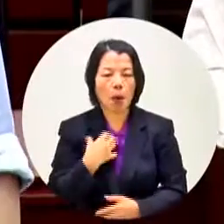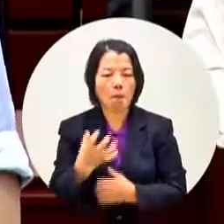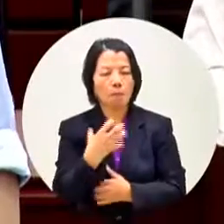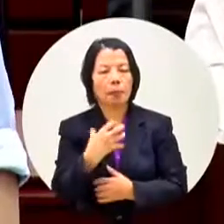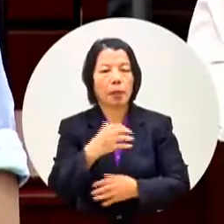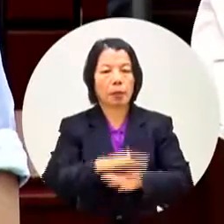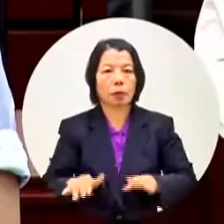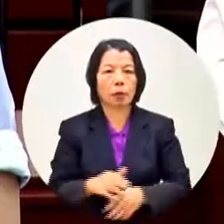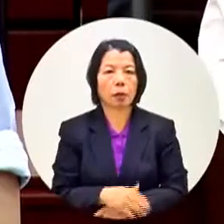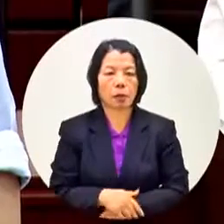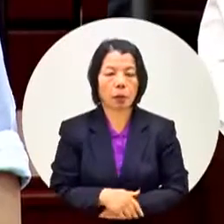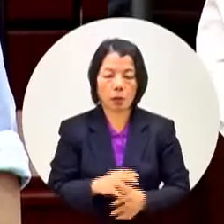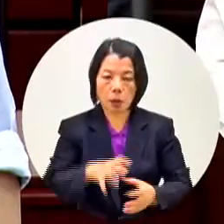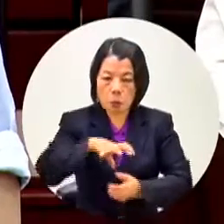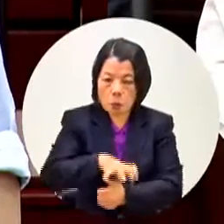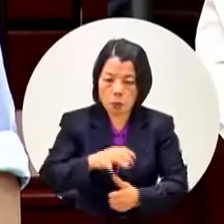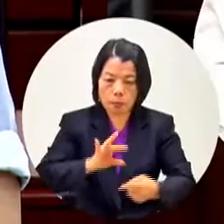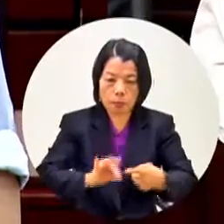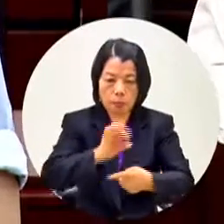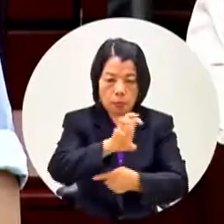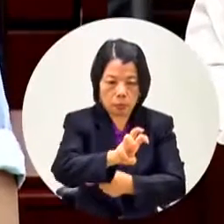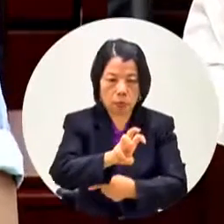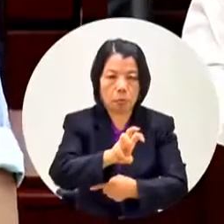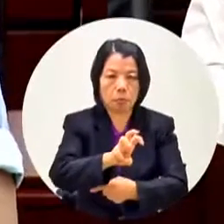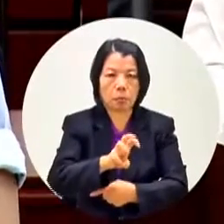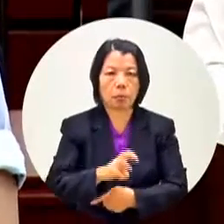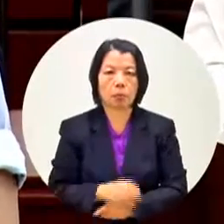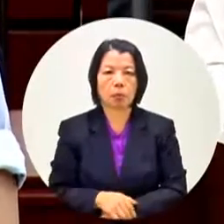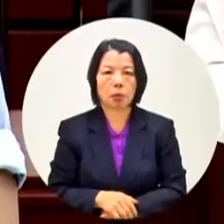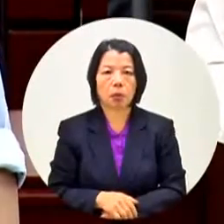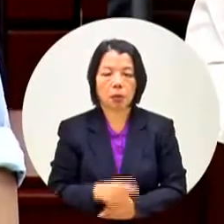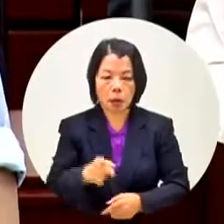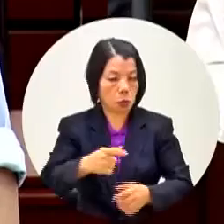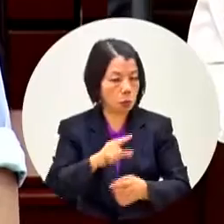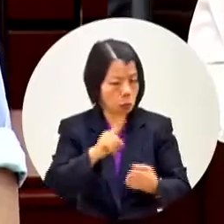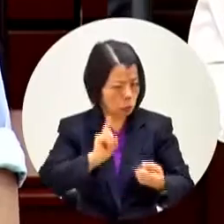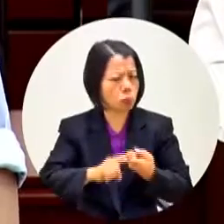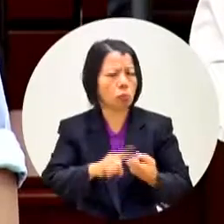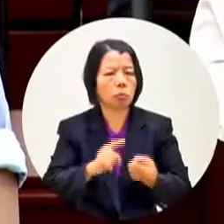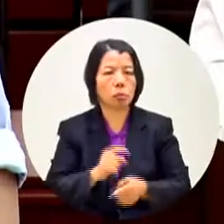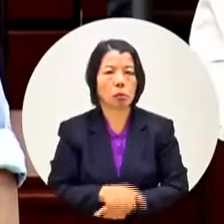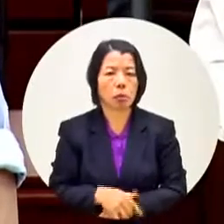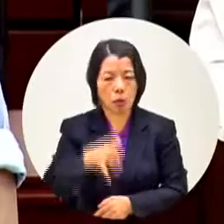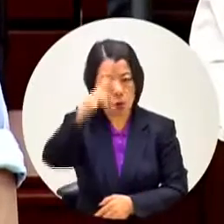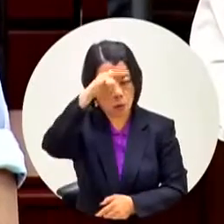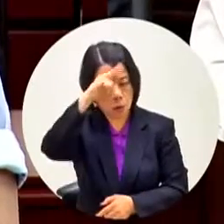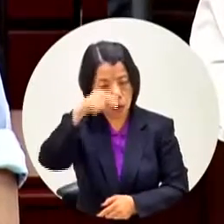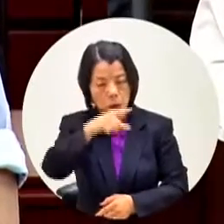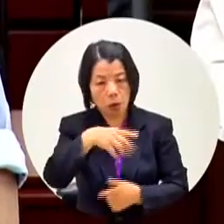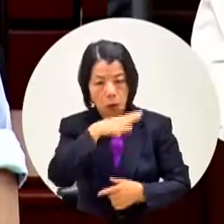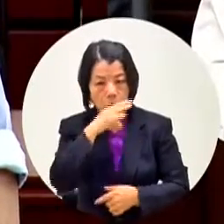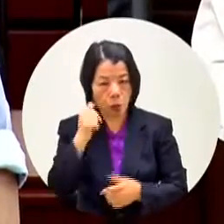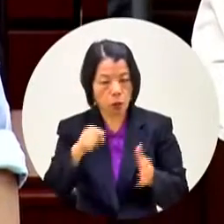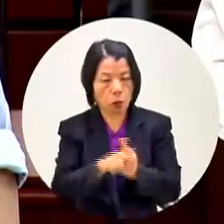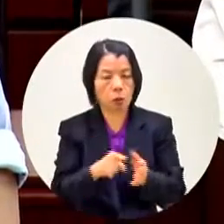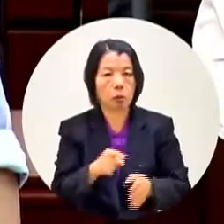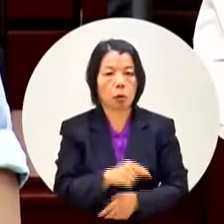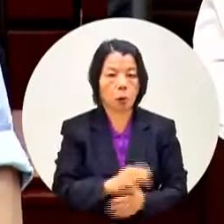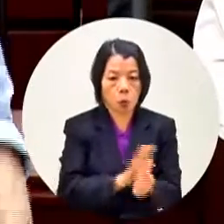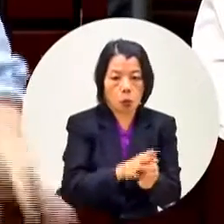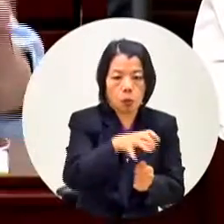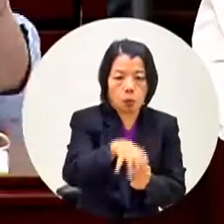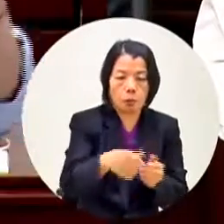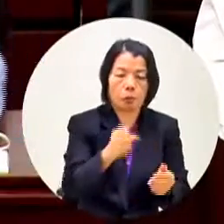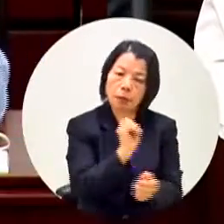怎么样帮他们找到更好的通路。可是都卖出去以后，台湾消费者会骂我们，你现在国外人是怎样，你的东西都卖出去